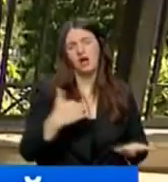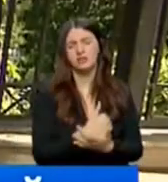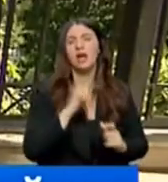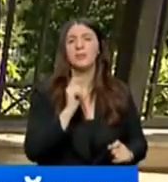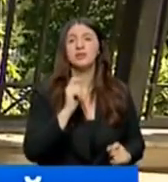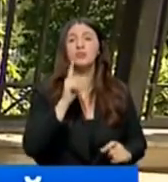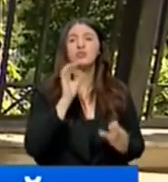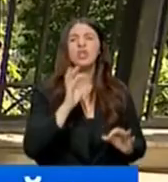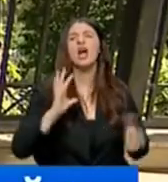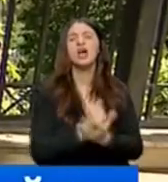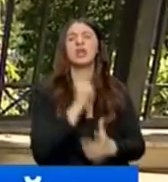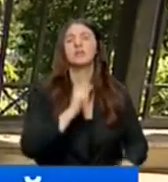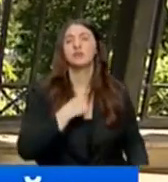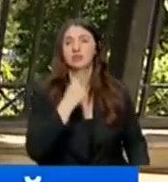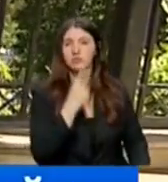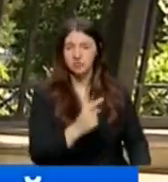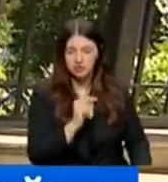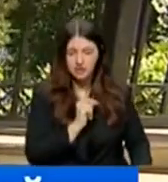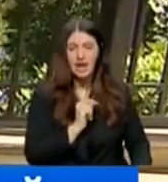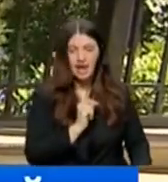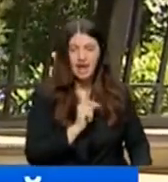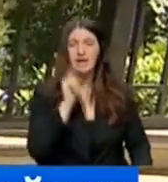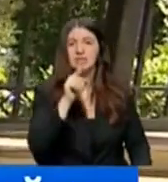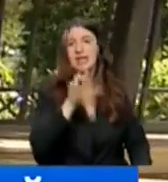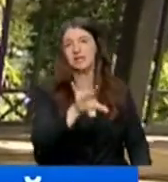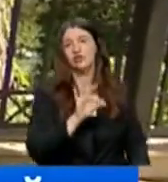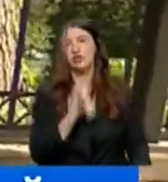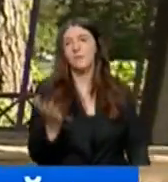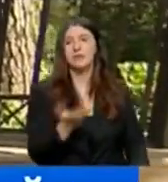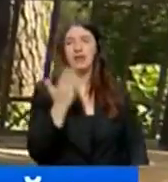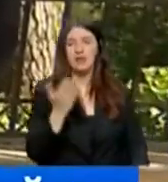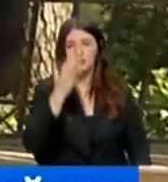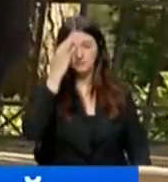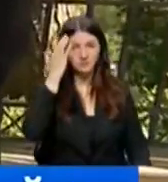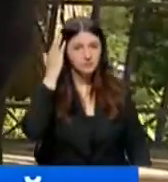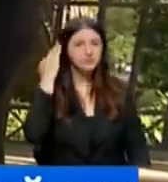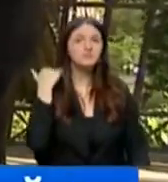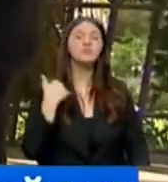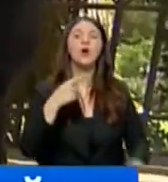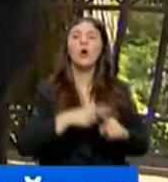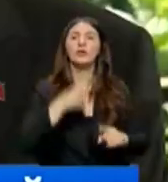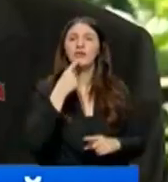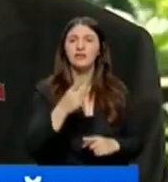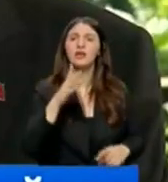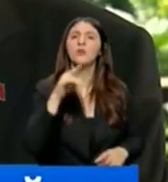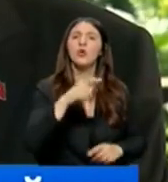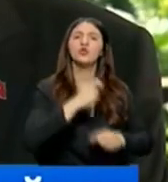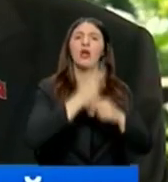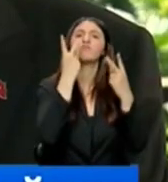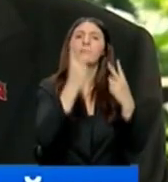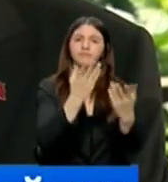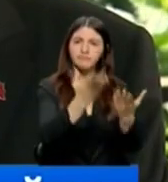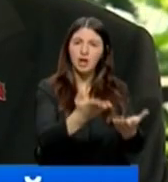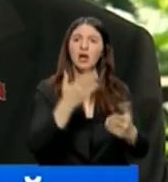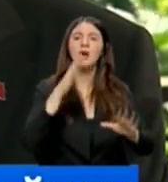Ve mutlaka kazanacağız demiştiniz. Eğer sizi seçseler mesela. Evet. Ortaklarınız deseler ki bu görev senin.